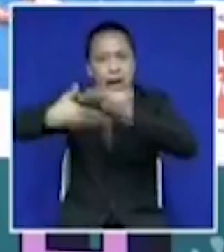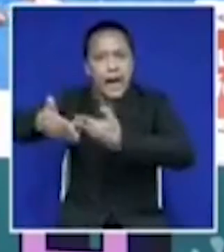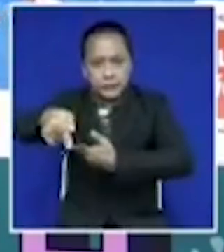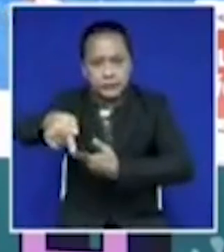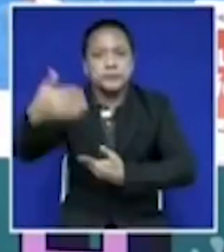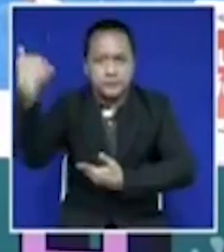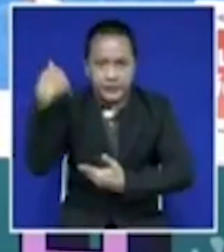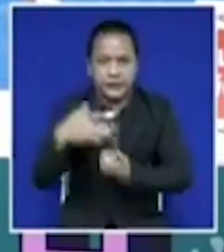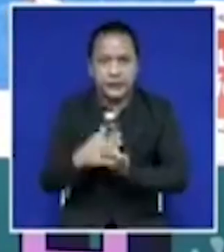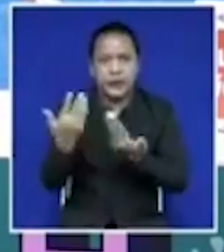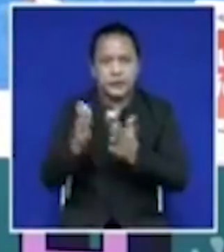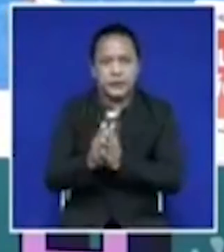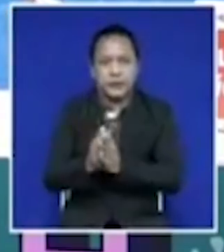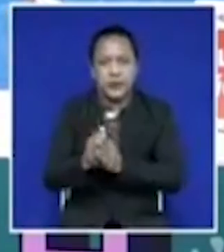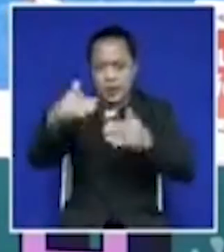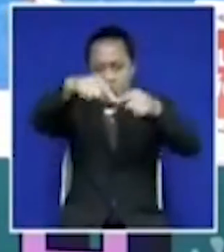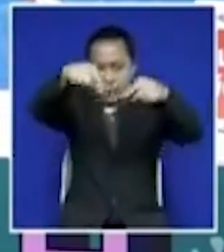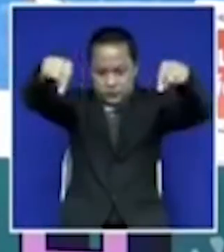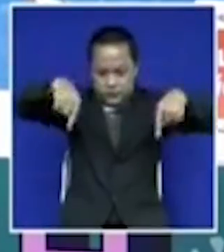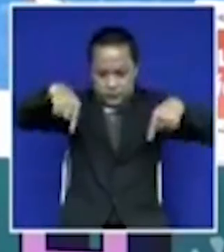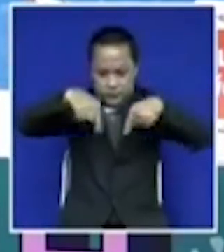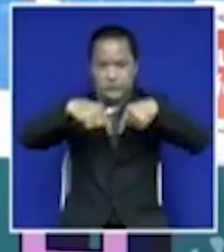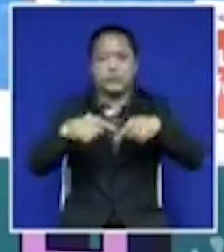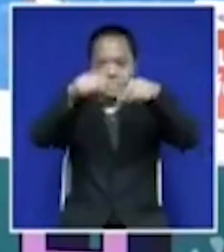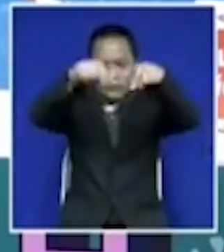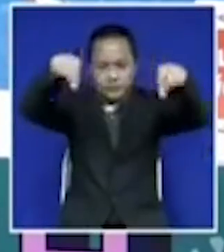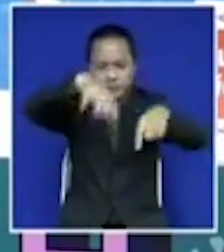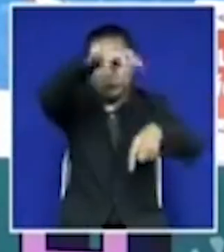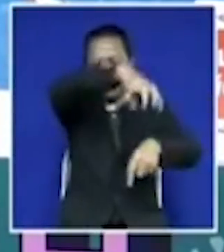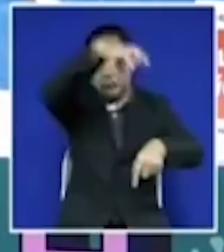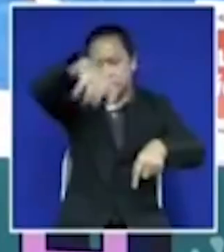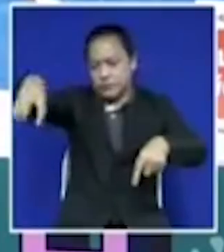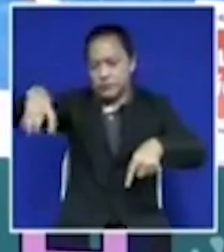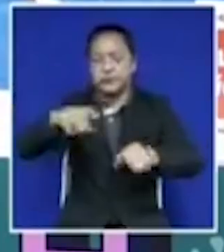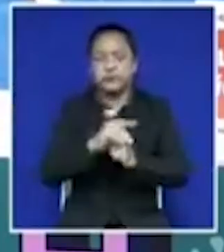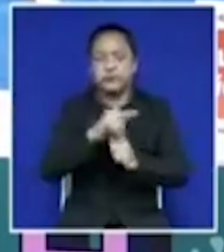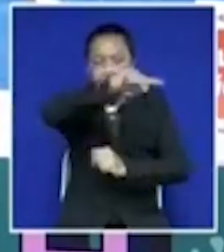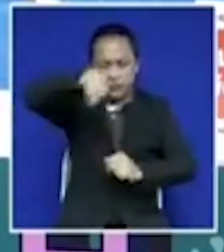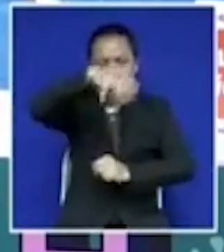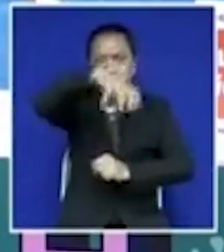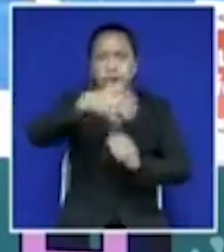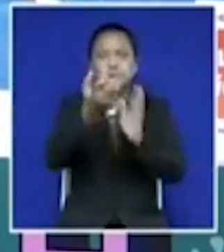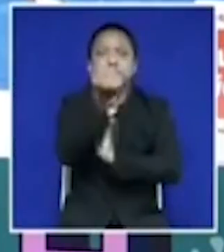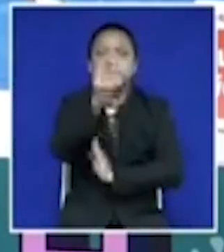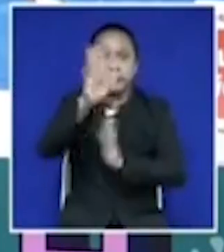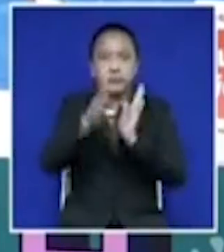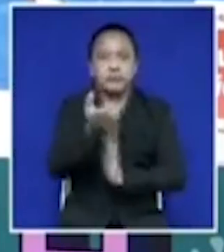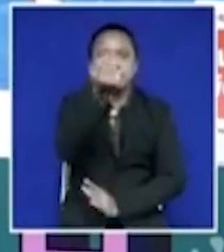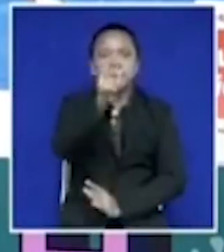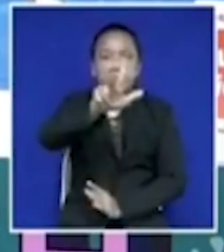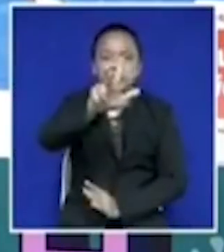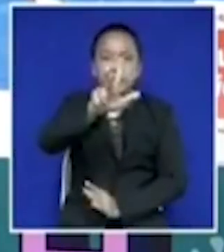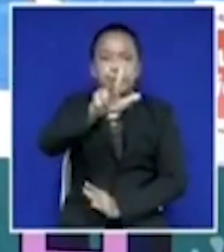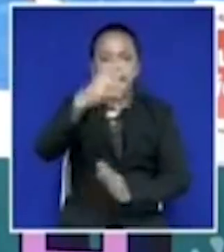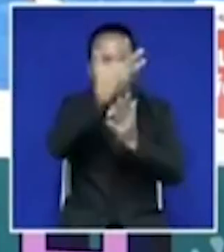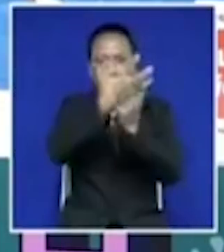ละนะครับตอนนี้ก็มีผังคร่าวๆขึ้นมาว่าก็ออกมาว่าในทั้งหมด13รายนี้นะครับเดี๋ยวขึ้